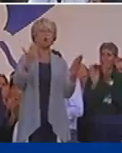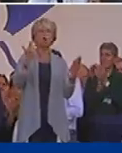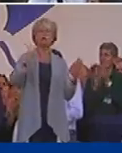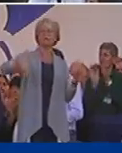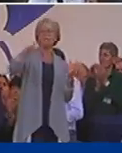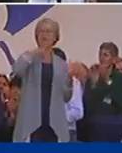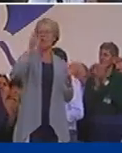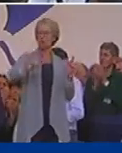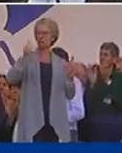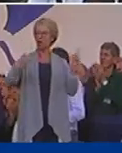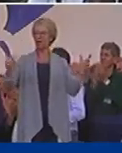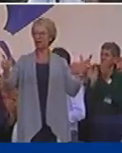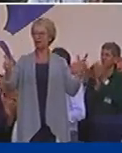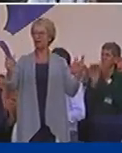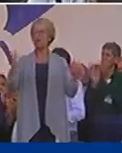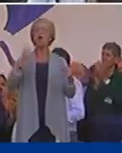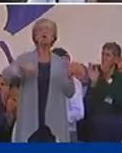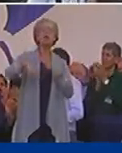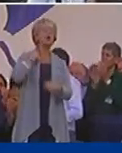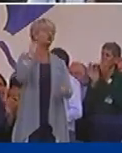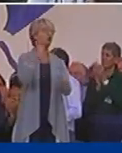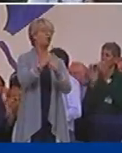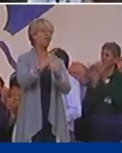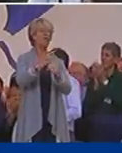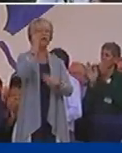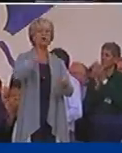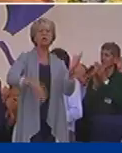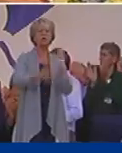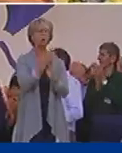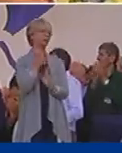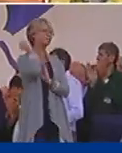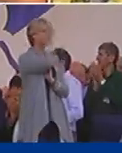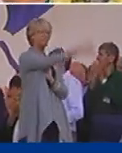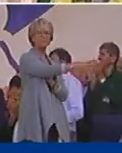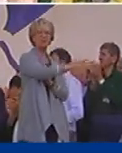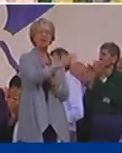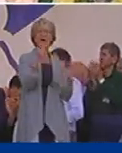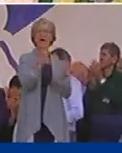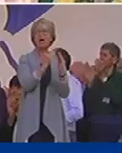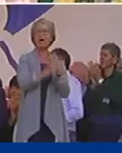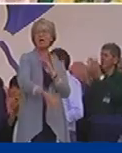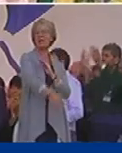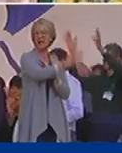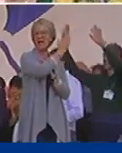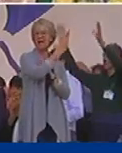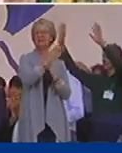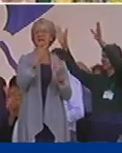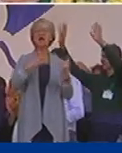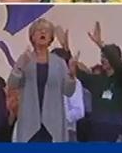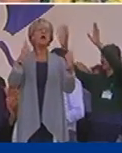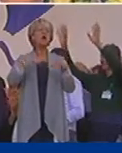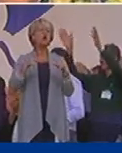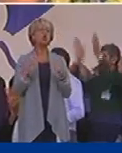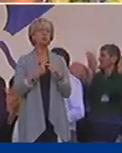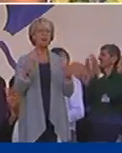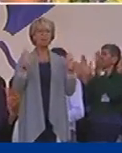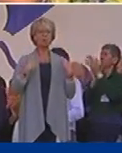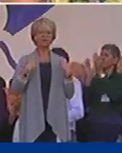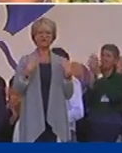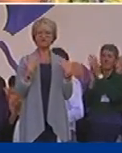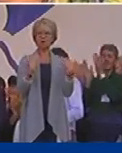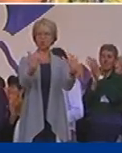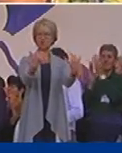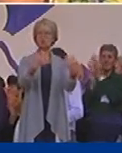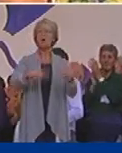gente e il nostro dovere è mandarlo a casa, a casa e trovarci liberi su questo prato,